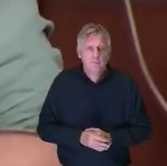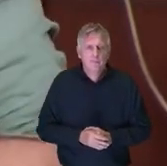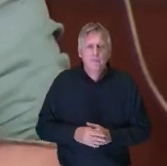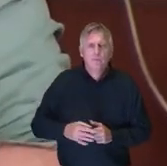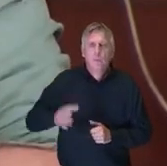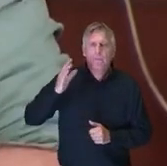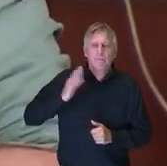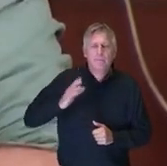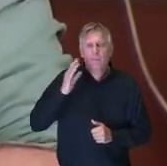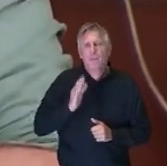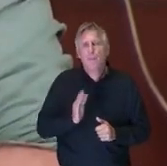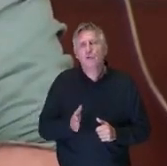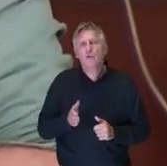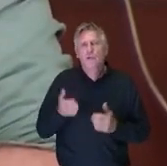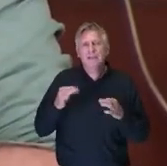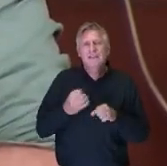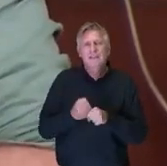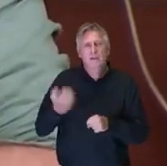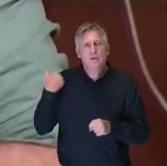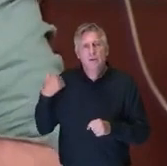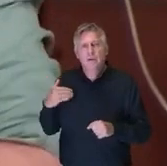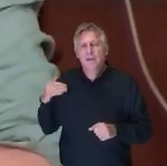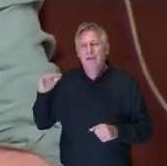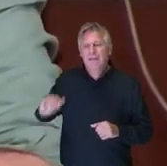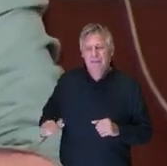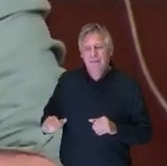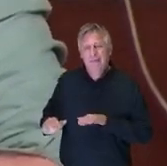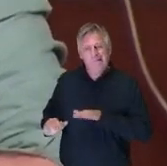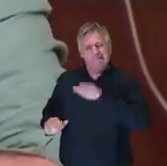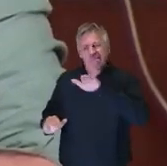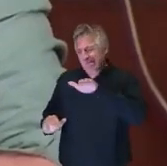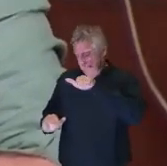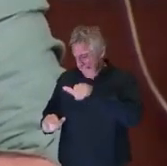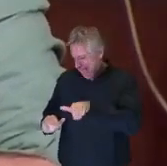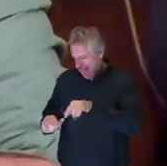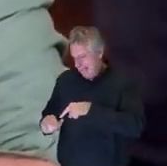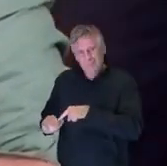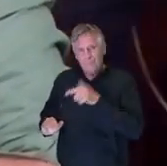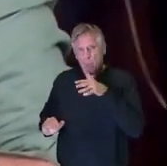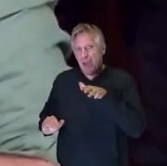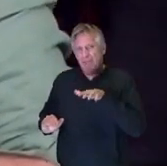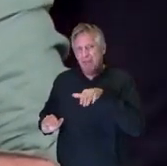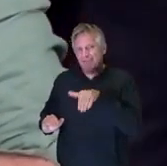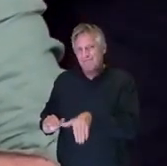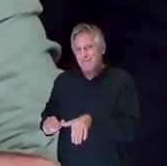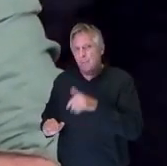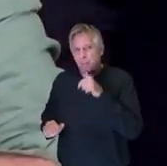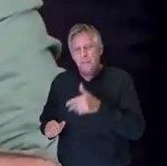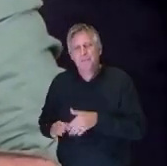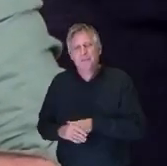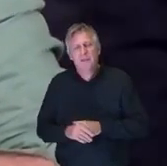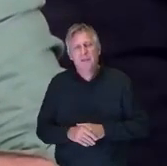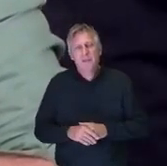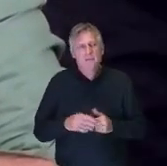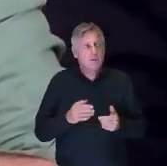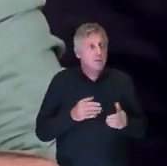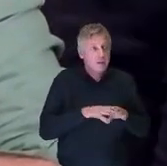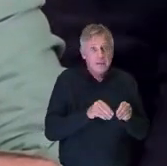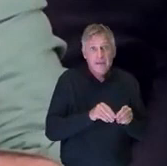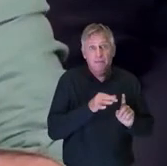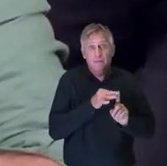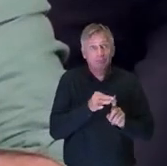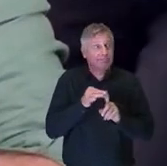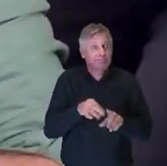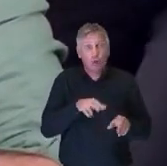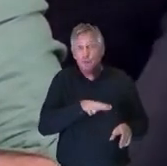ceux de Bordeaux il y a 10 ans et que ça ne permettra toujours pas à un certain nombre de familles de se loger. Donc, il faut qu'on trouve aussi les solutions autre part. Et justement, le prix du